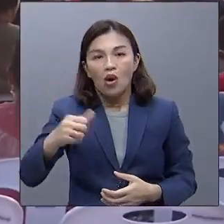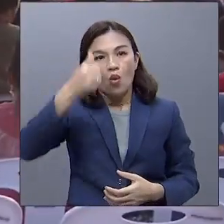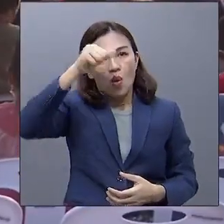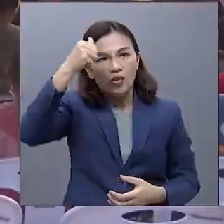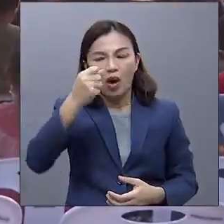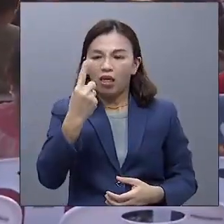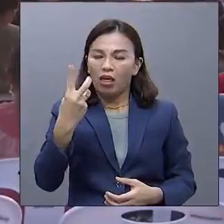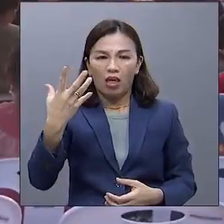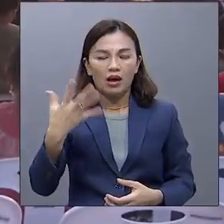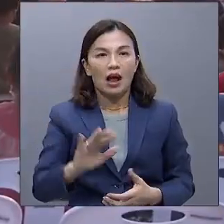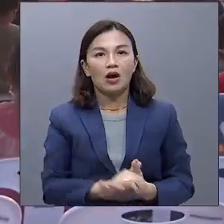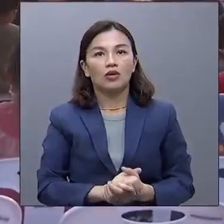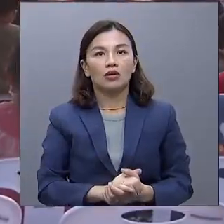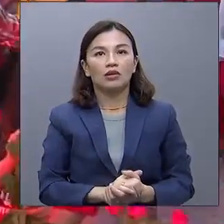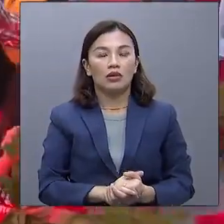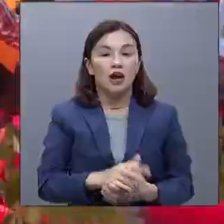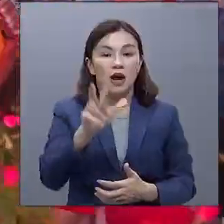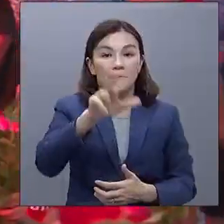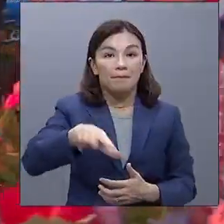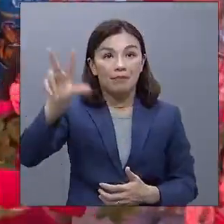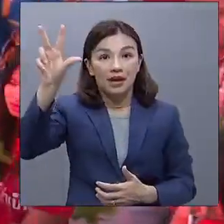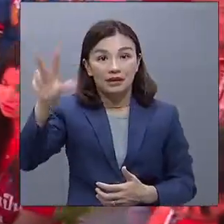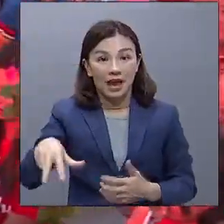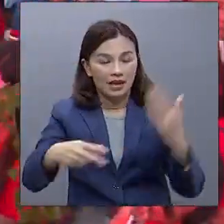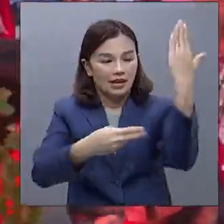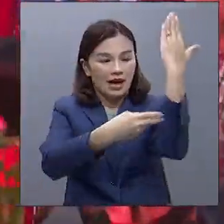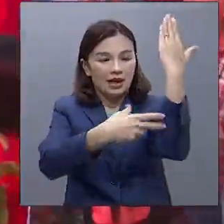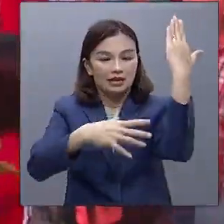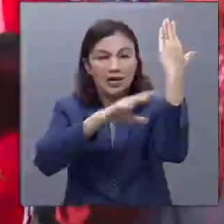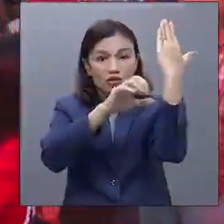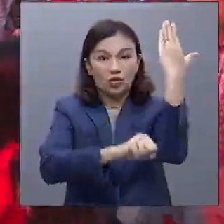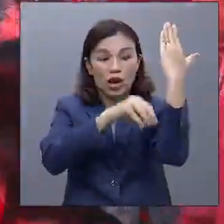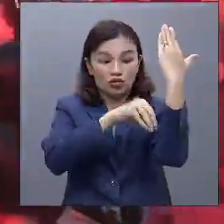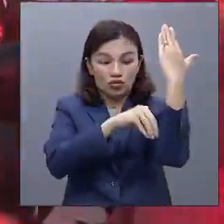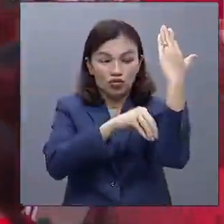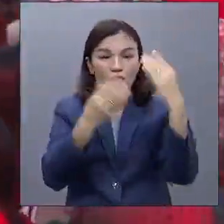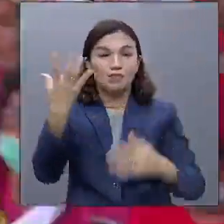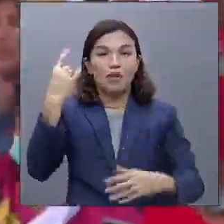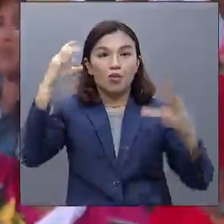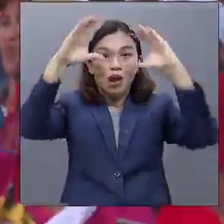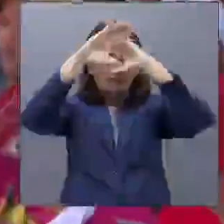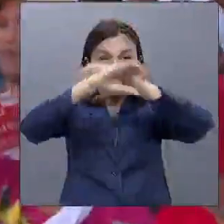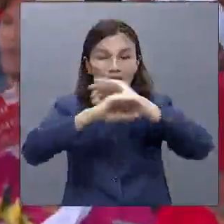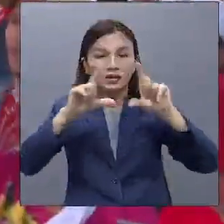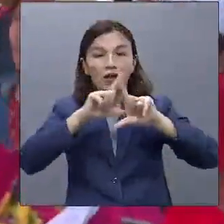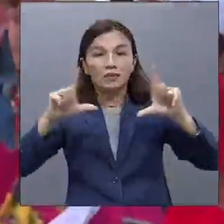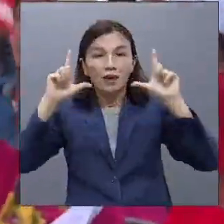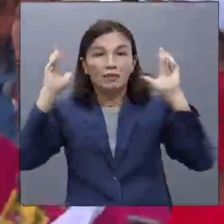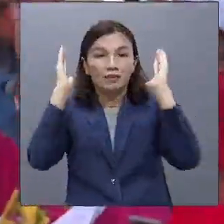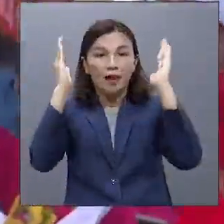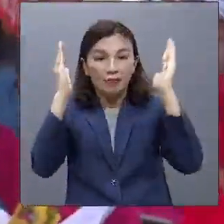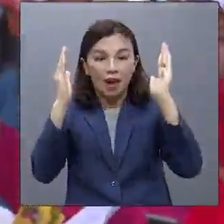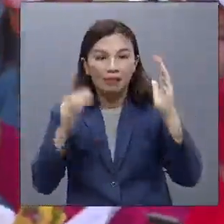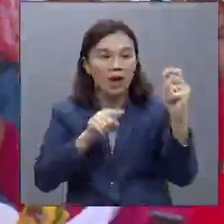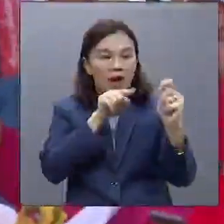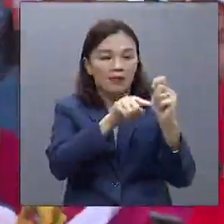ส่วนเพื่อไทยเปิดเวทีครั้งแรกที่หาดใหญ่จังหวัดสงขลาเมื่อคืนนี้ค่ะช่วยผู้สมัครหาเสียงทั้ง9เขตเลือกตั้